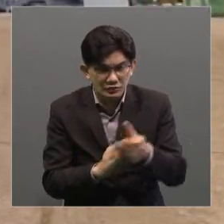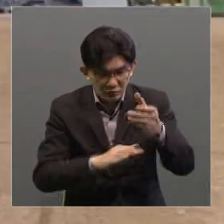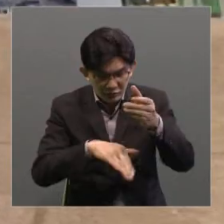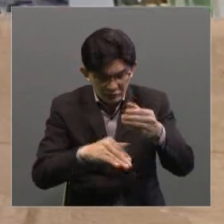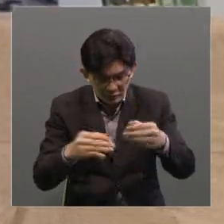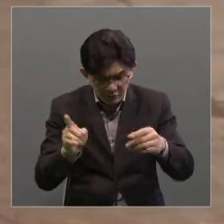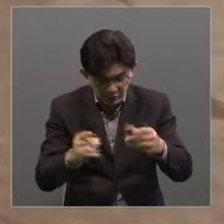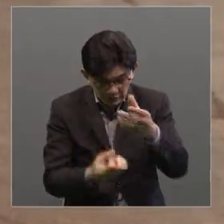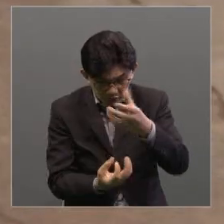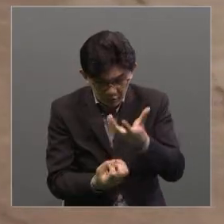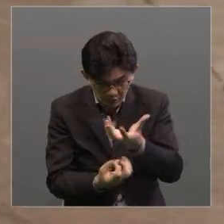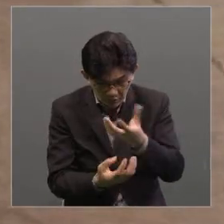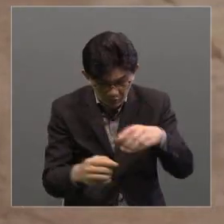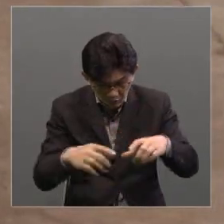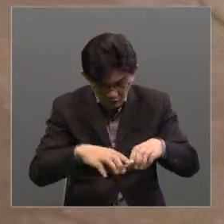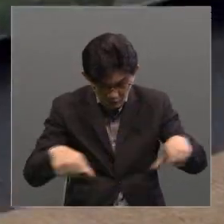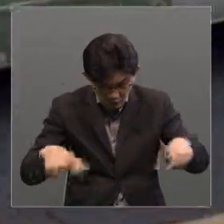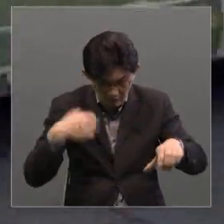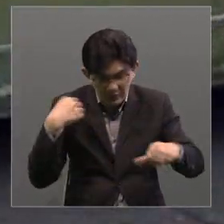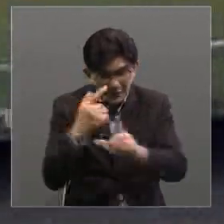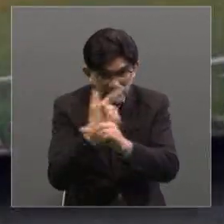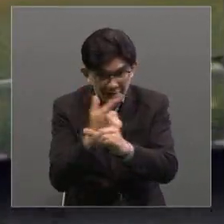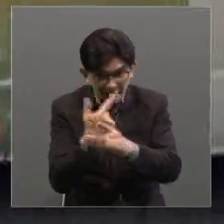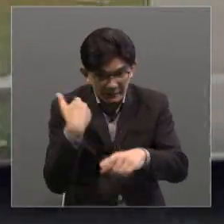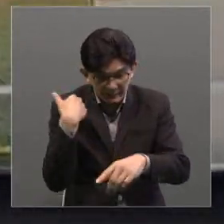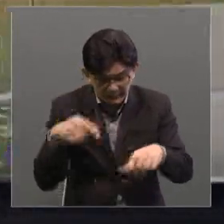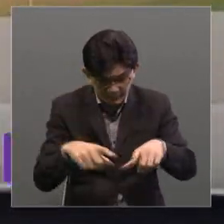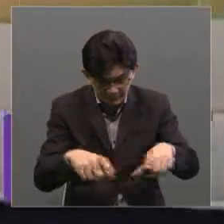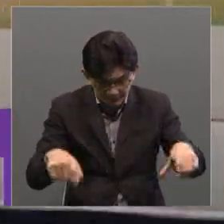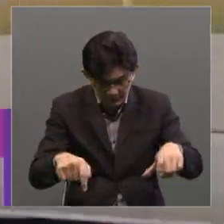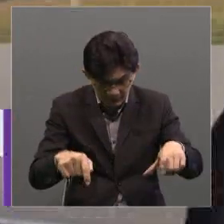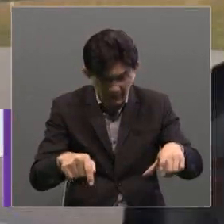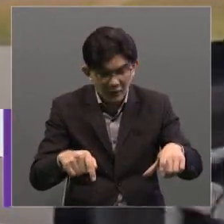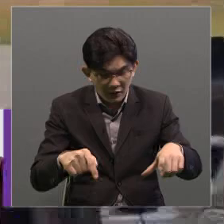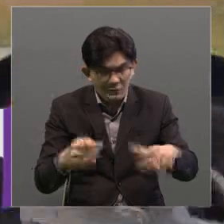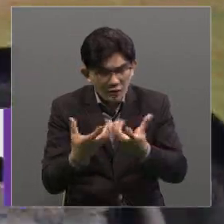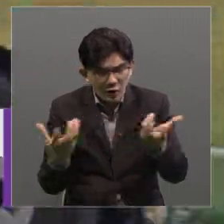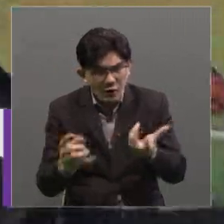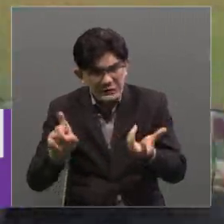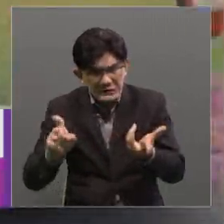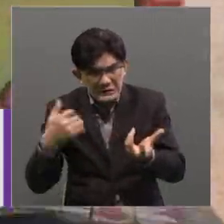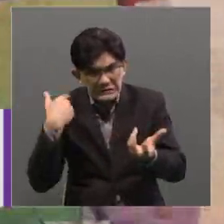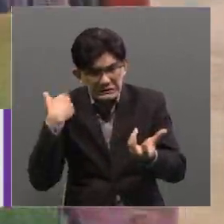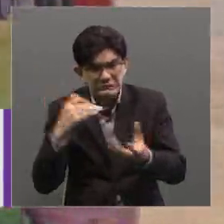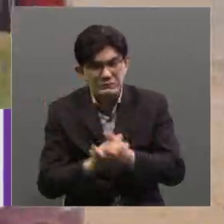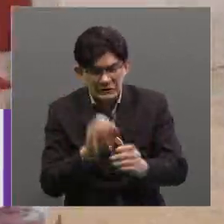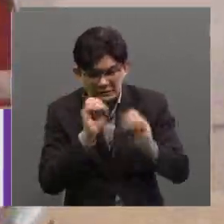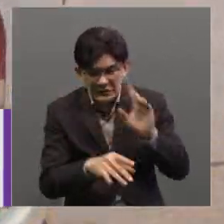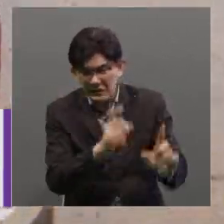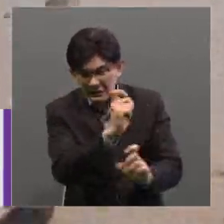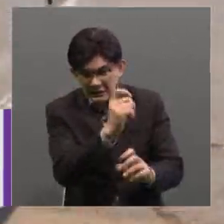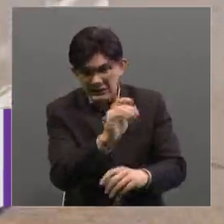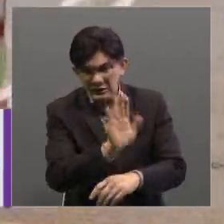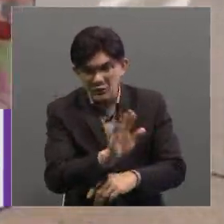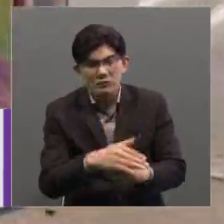ของเตาหลอมล่ะตรงนี้มันจะมีตะกันเหล็กก็คือเป็นกากเป็นของเสียของเหลือซึ่งถือเป็นของเสียเป็นขยะอันตราย